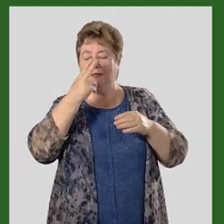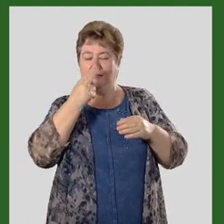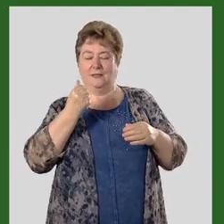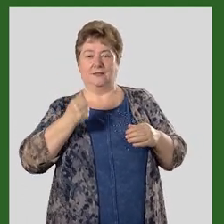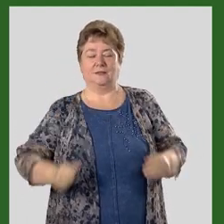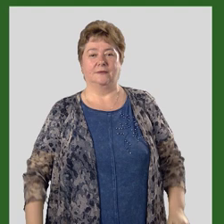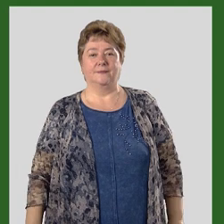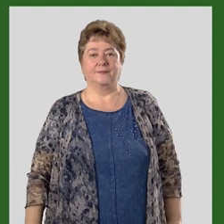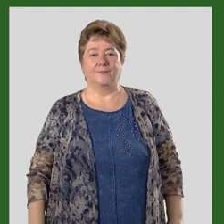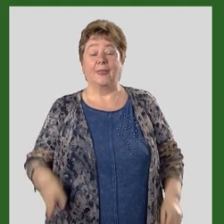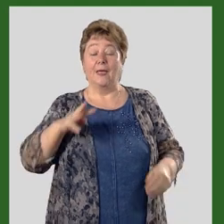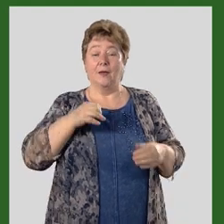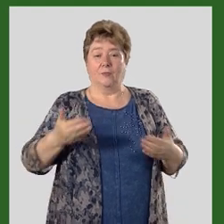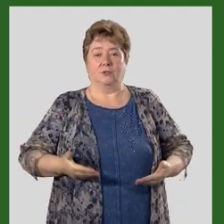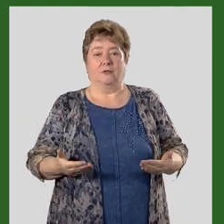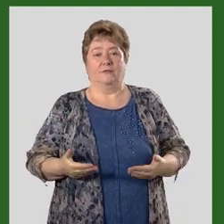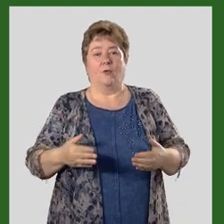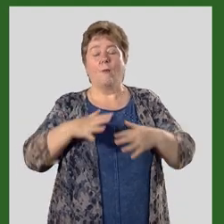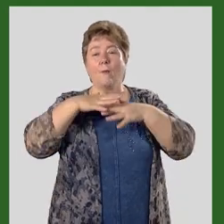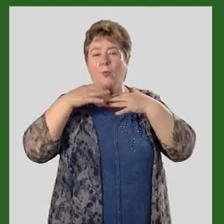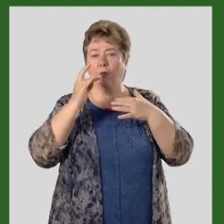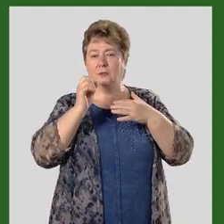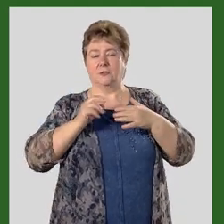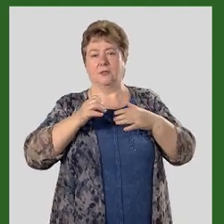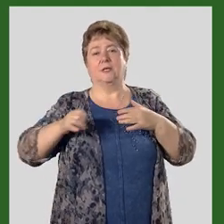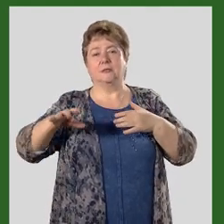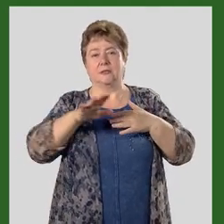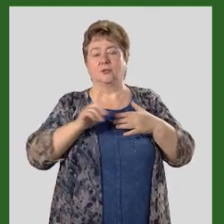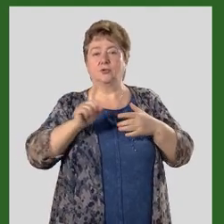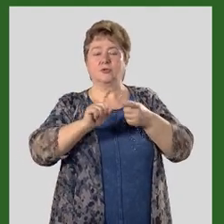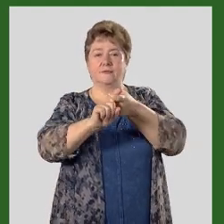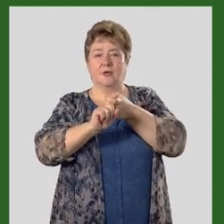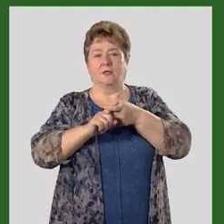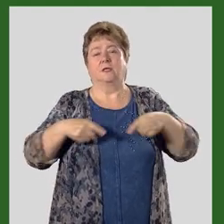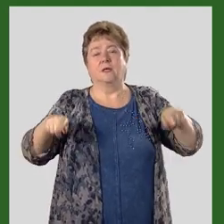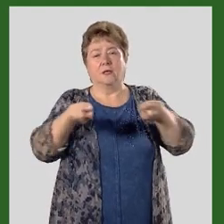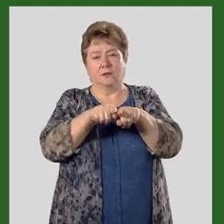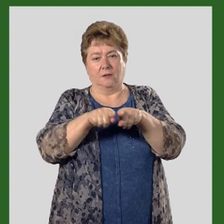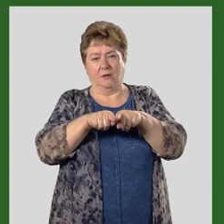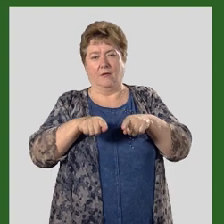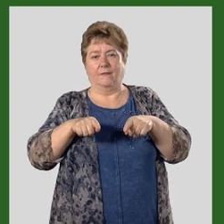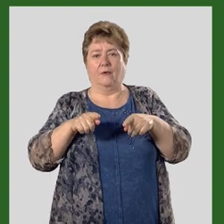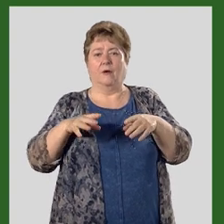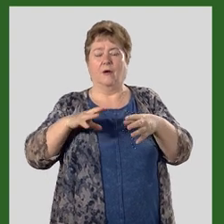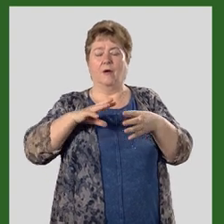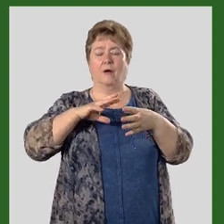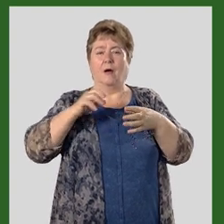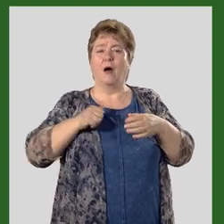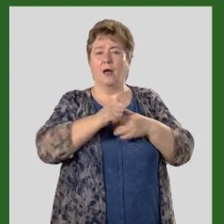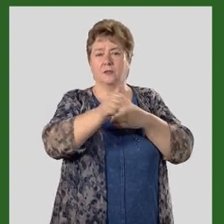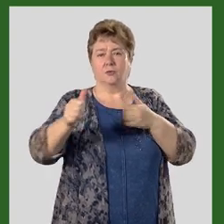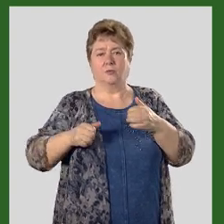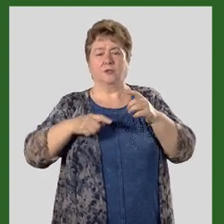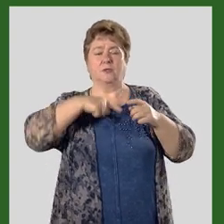традиции. Мы живем в многонациональной стране, что связано в том числе с особенностями динамики